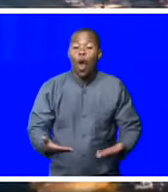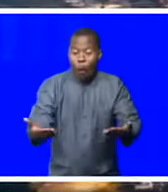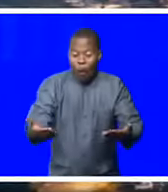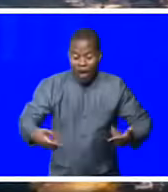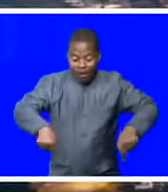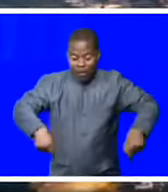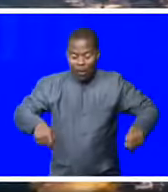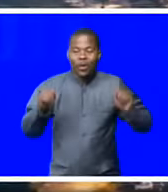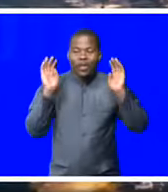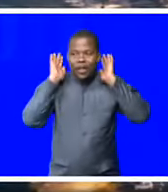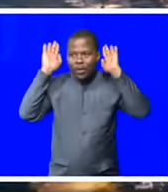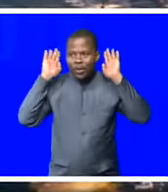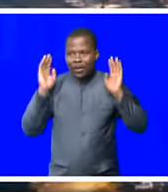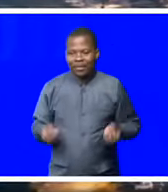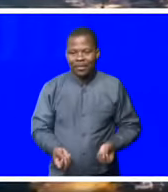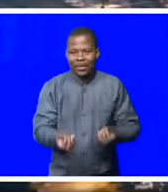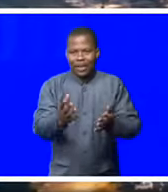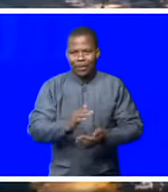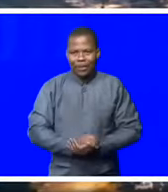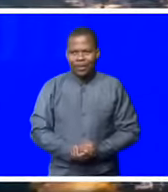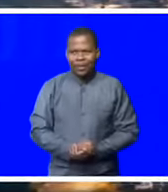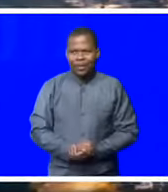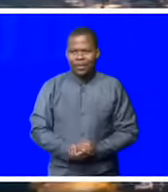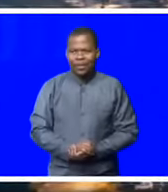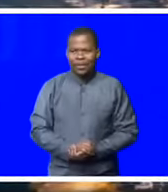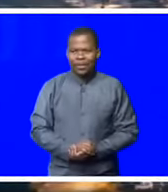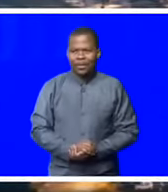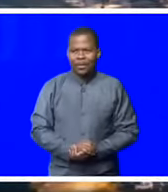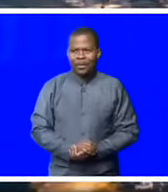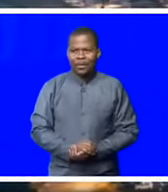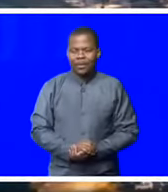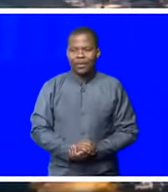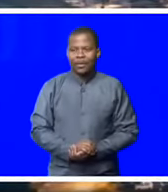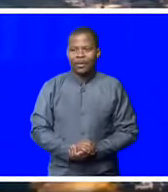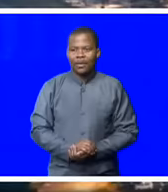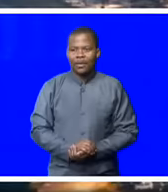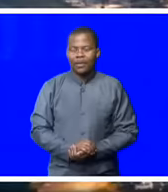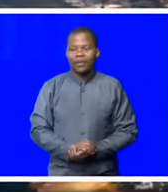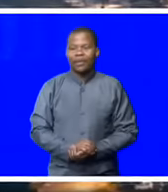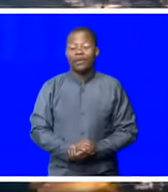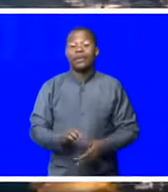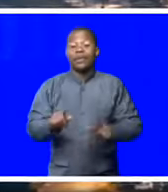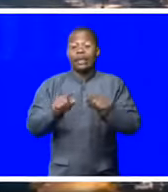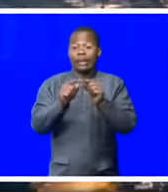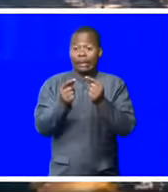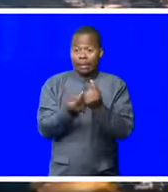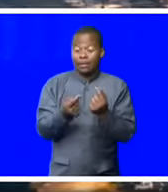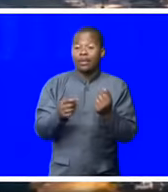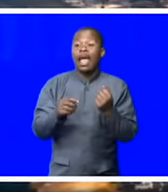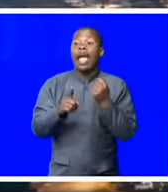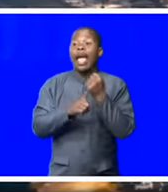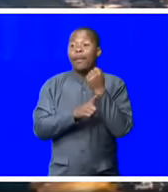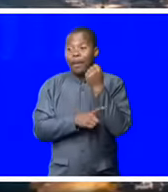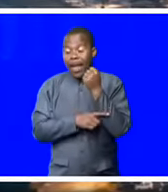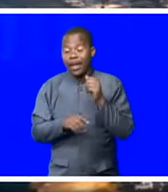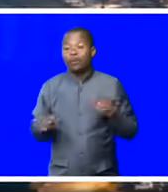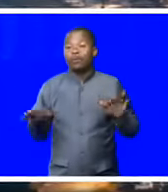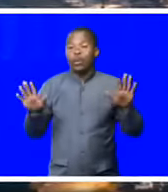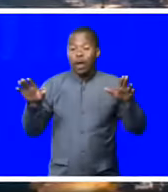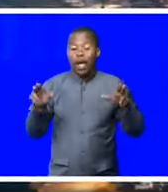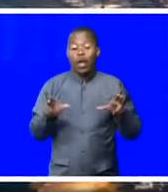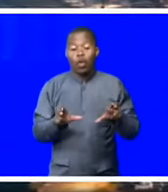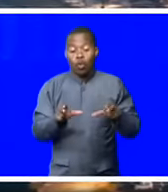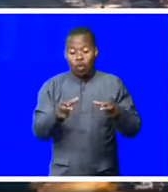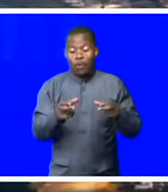Sikamukele ingwane lomuhle singena kutoda emidlalo. Sihlalo welikomidi lebantfu labadzala ecenjini lembabane Swallows Absalom Ngwenya uthi